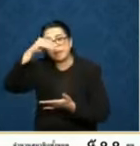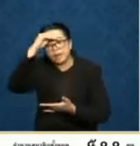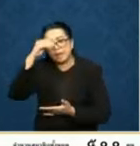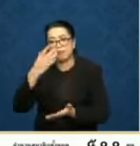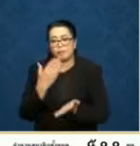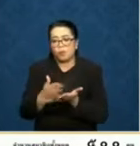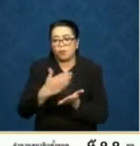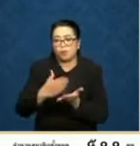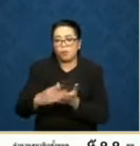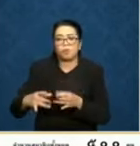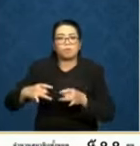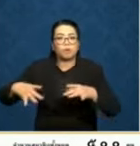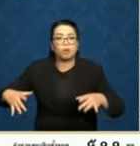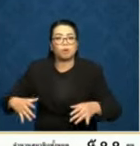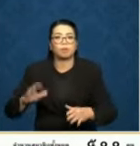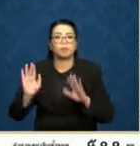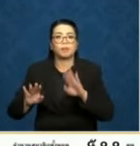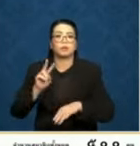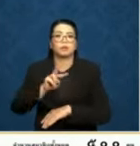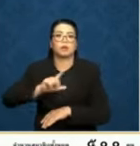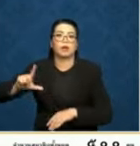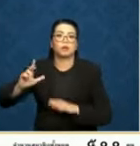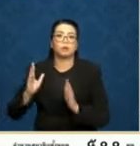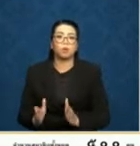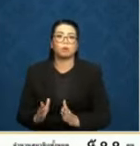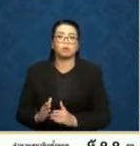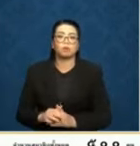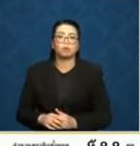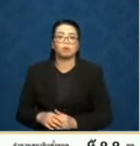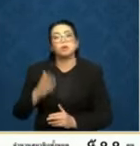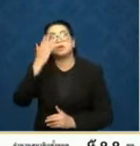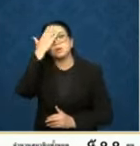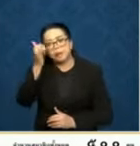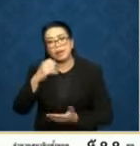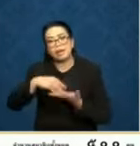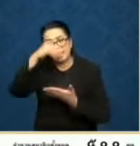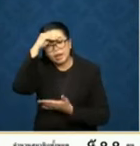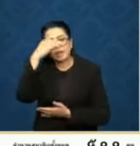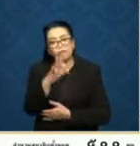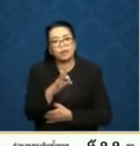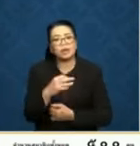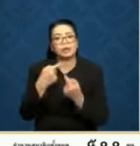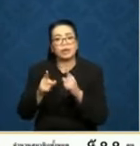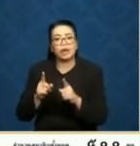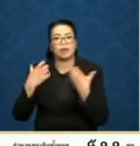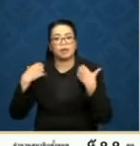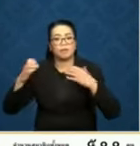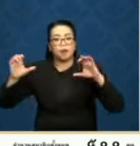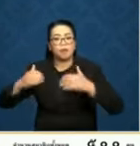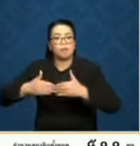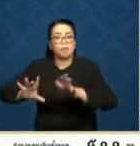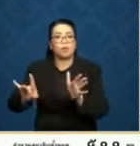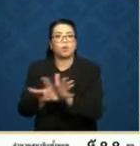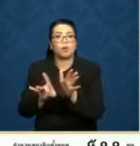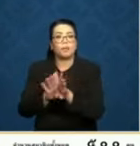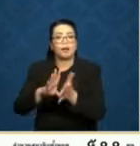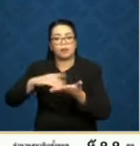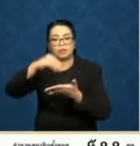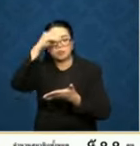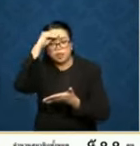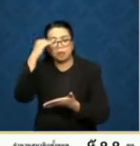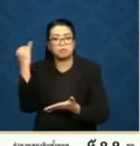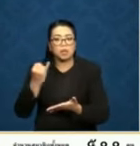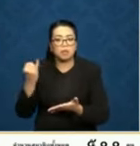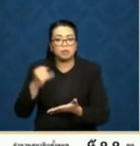ดนดชำละนี่ อีก 2 ลานกวคนละครัทำไมเรีนฟรีแล้ว รฐบาลยังปล่อยให้คุภาพทางการศึษา